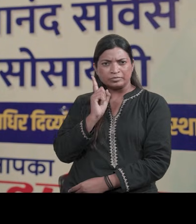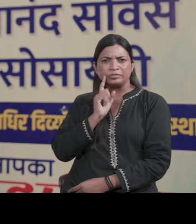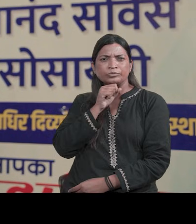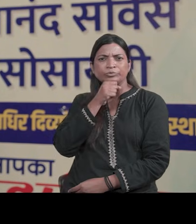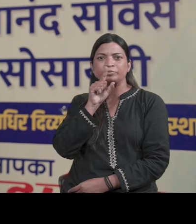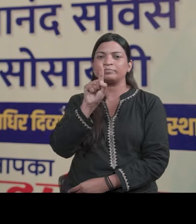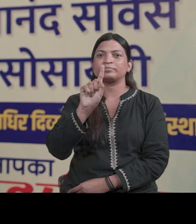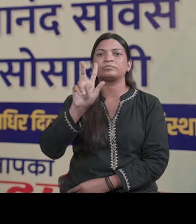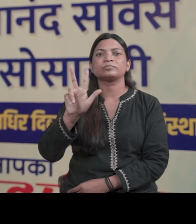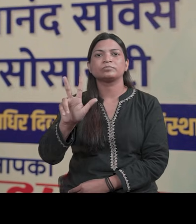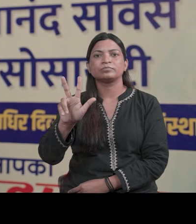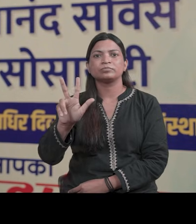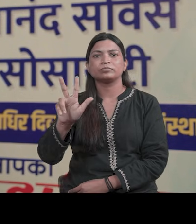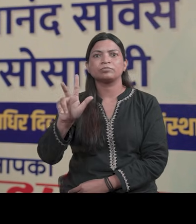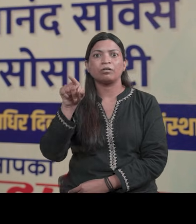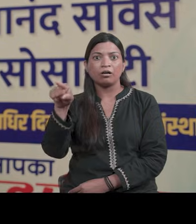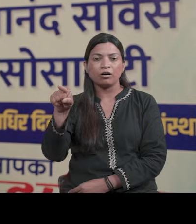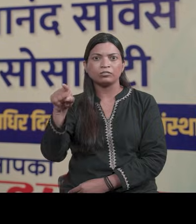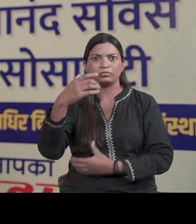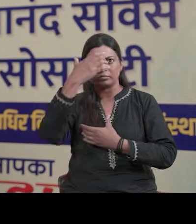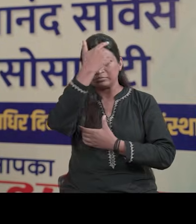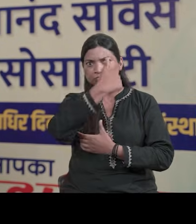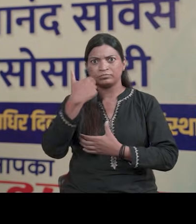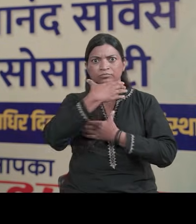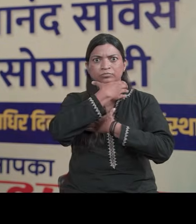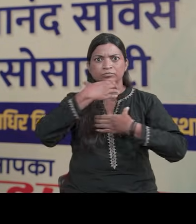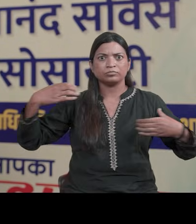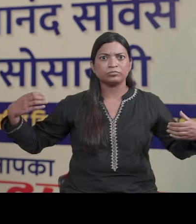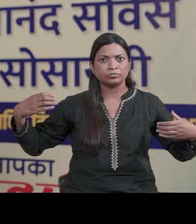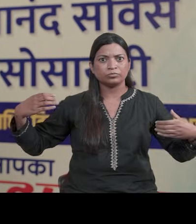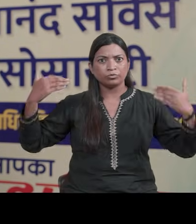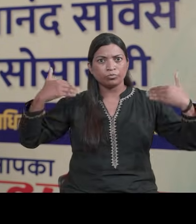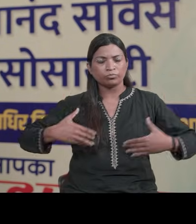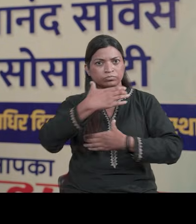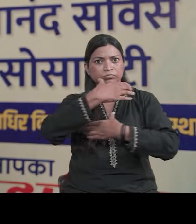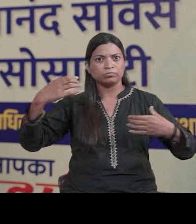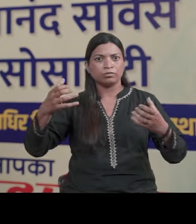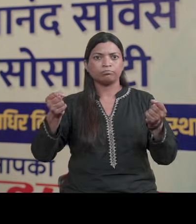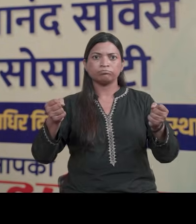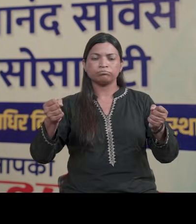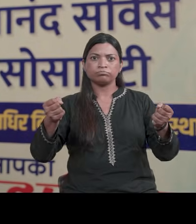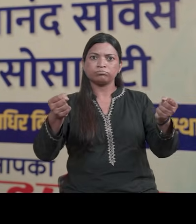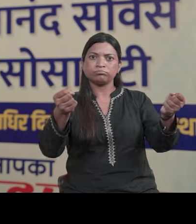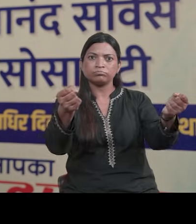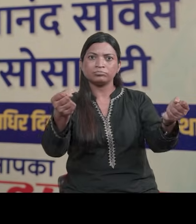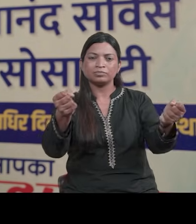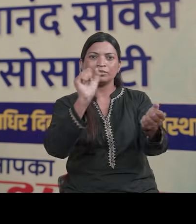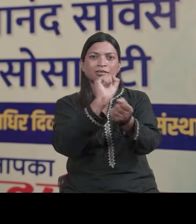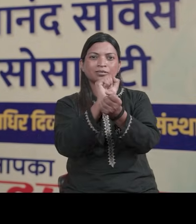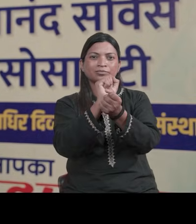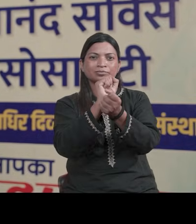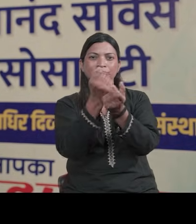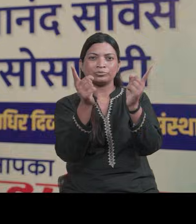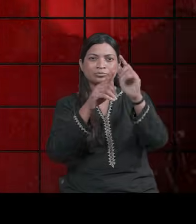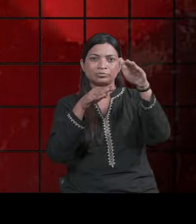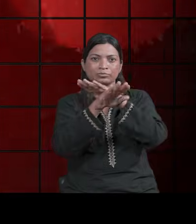की, वो एक कटा हुआ सिर और कटा हुआ धड़ ऐसे दोनों हाथ में लेके थानेदार की टेबल पे उसने ले जाकर रख